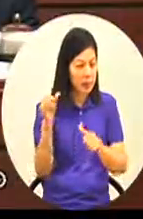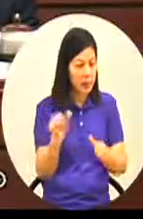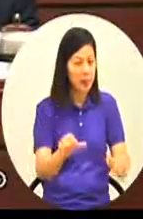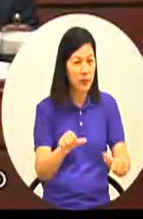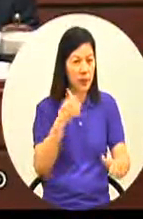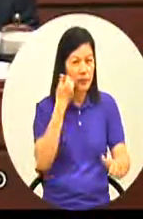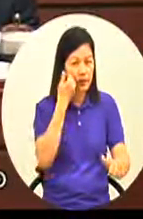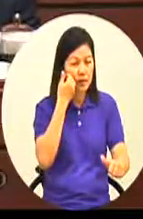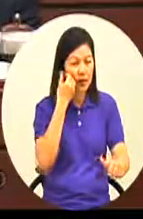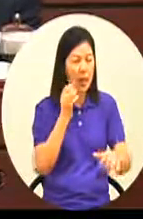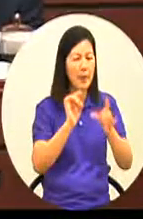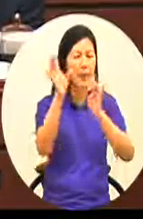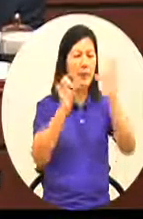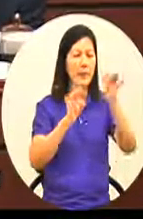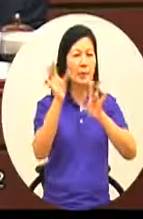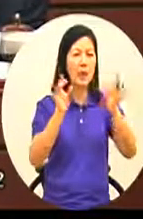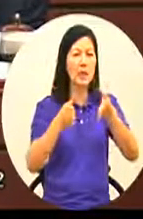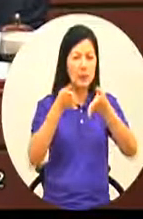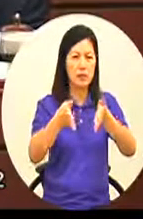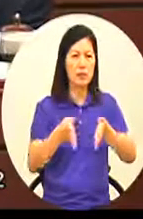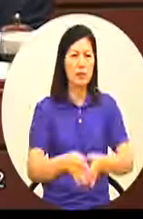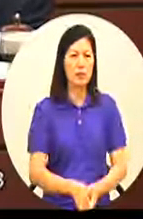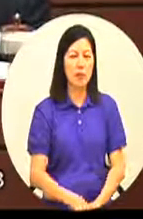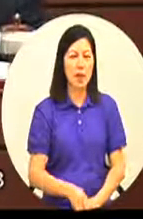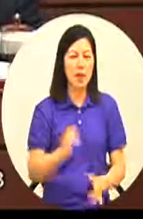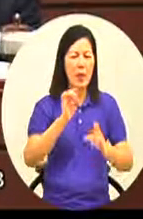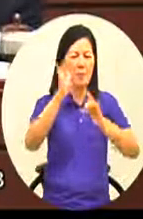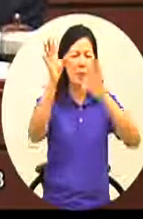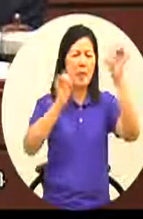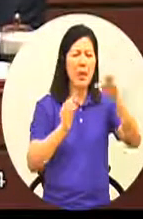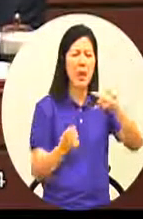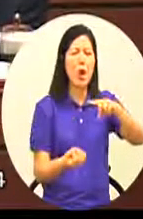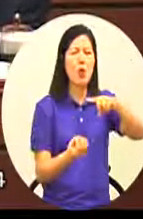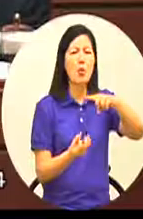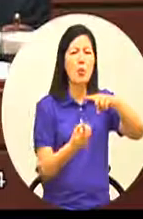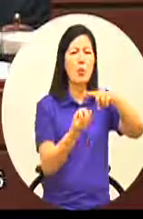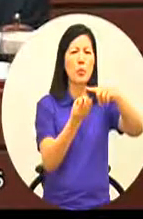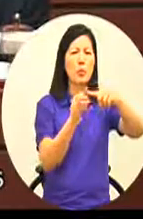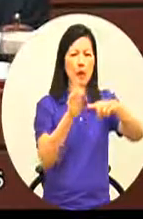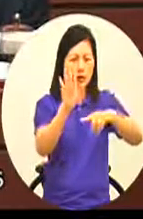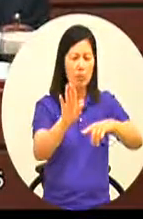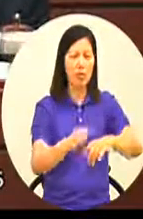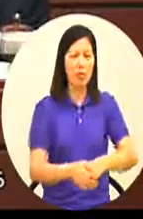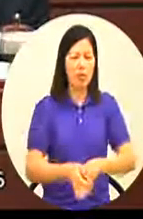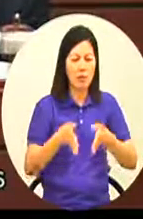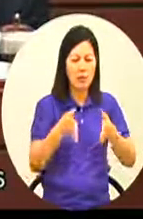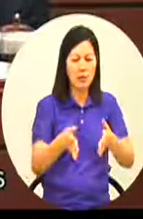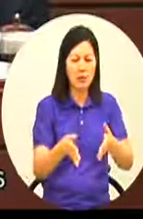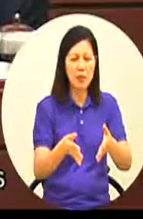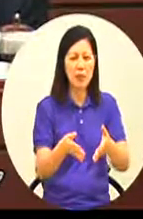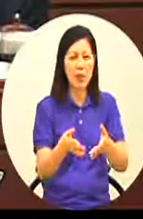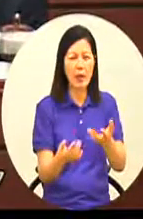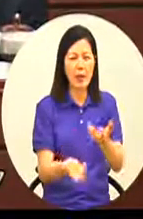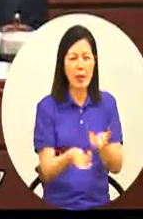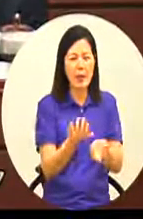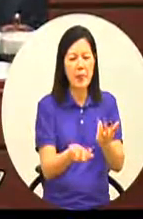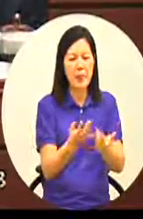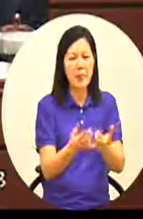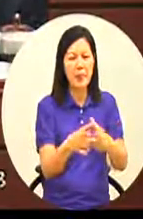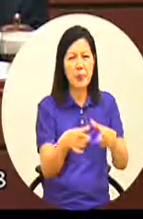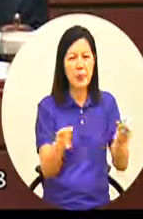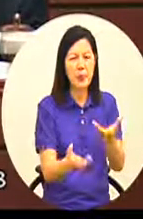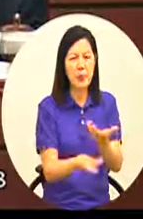拢是放炮啊的啦，咱是放烟火、放炮啊迄种的，针对烧金的部分吼，真正较无议员